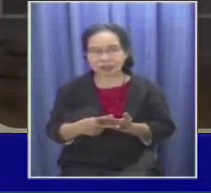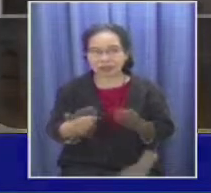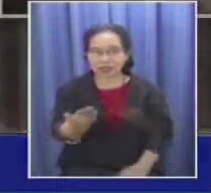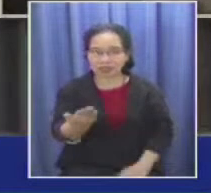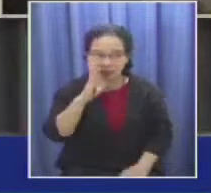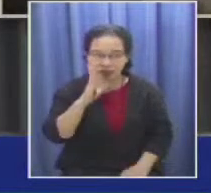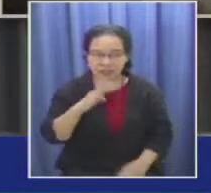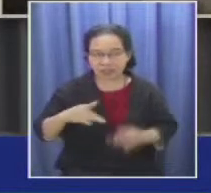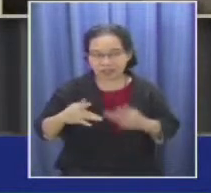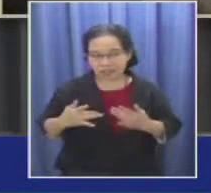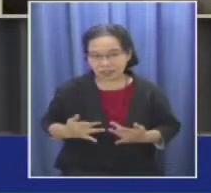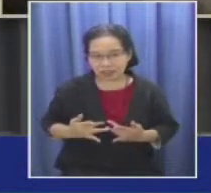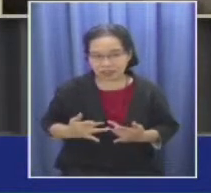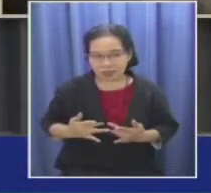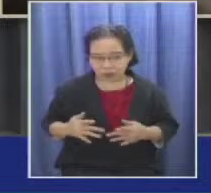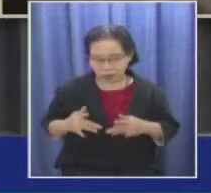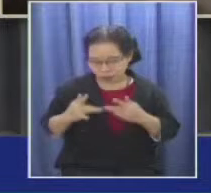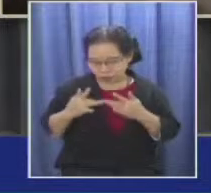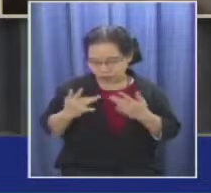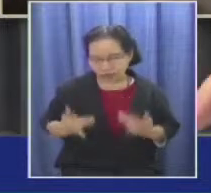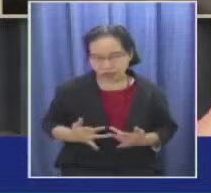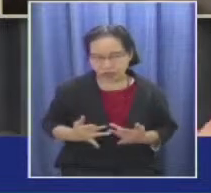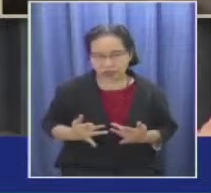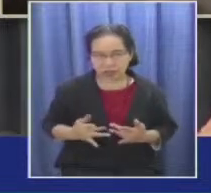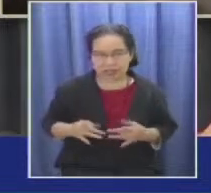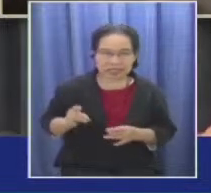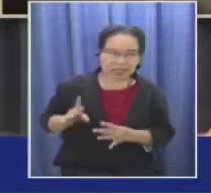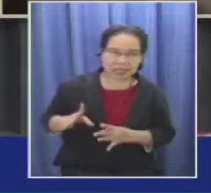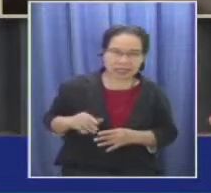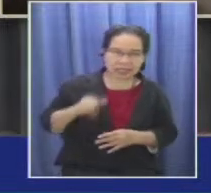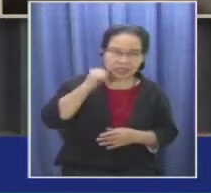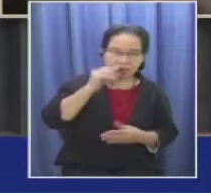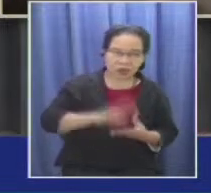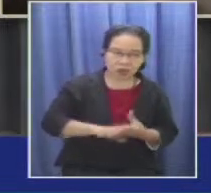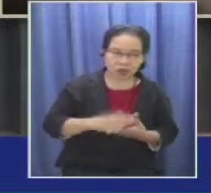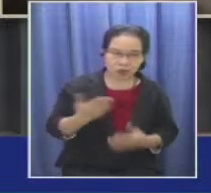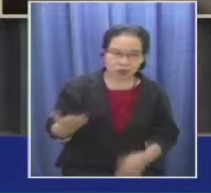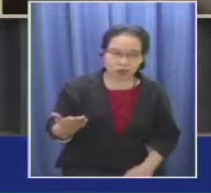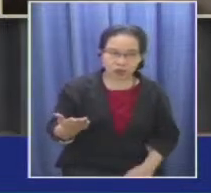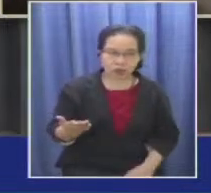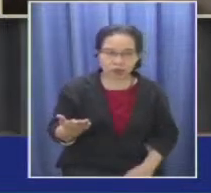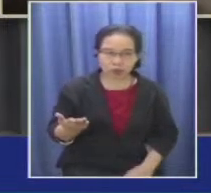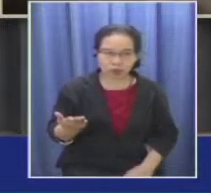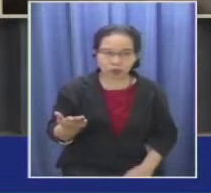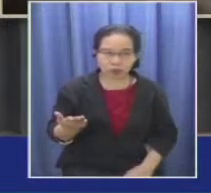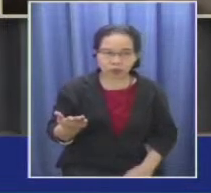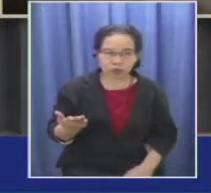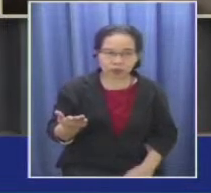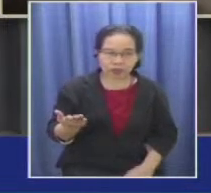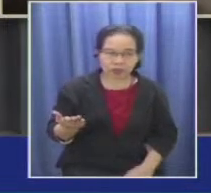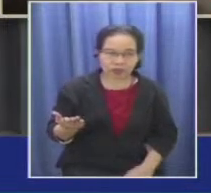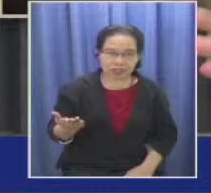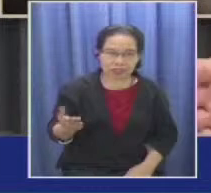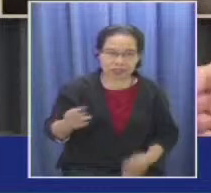sɛdeɛ Nyankopɔn asɛm no si akoma no ɛyɛ daadafo sene nneɛma nyinaa